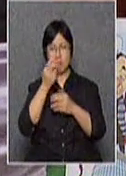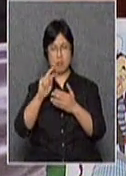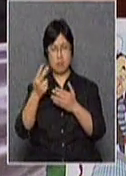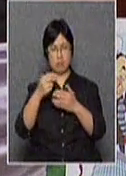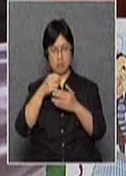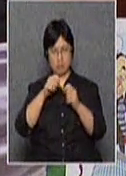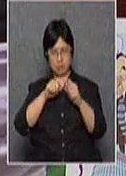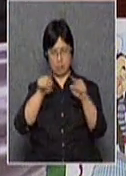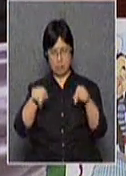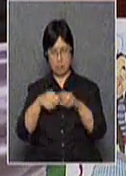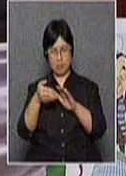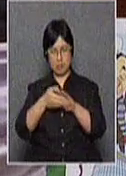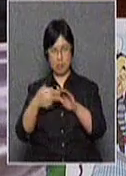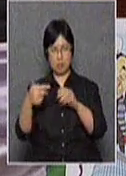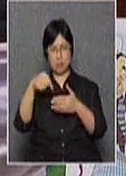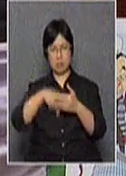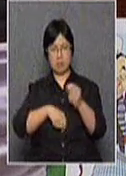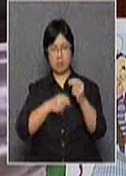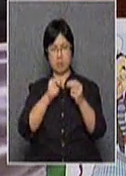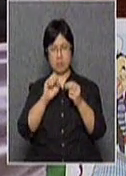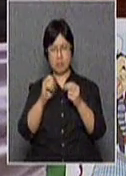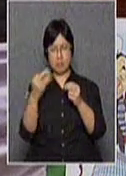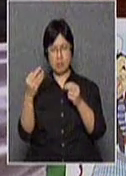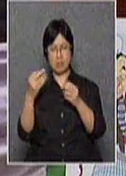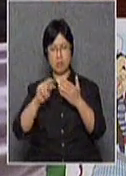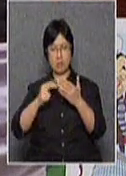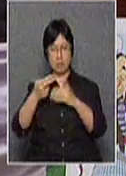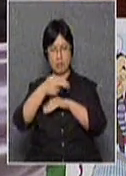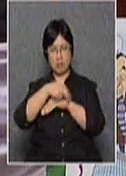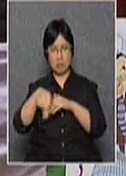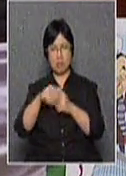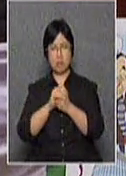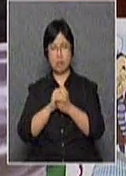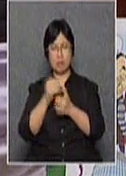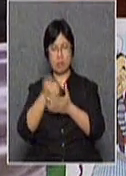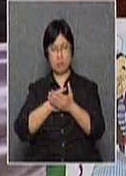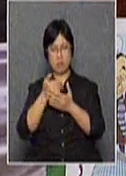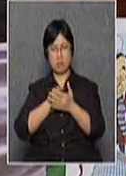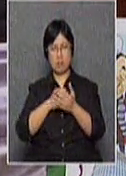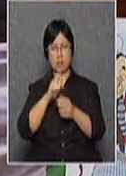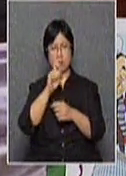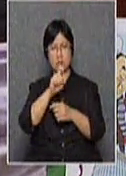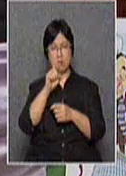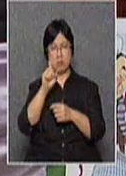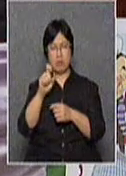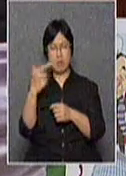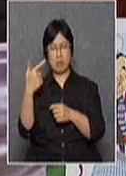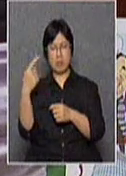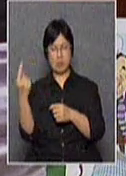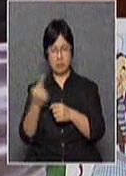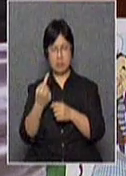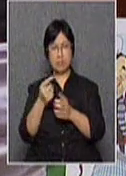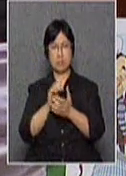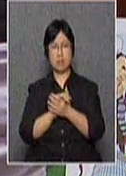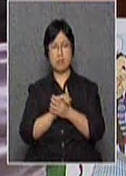講稿附錄二的第703項修正案，削減998萬，相當